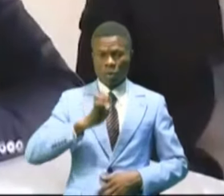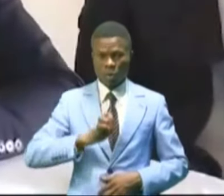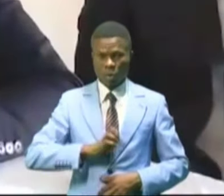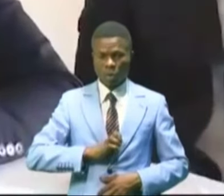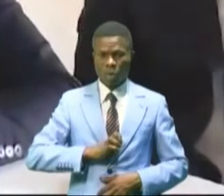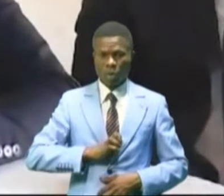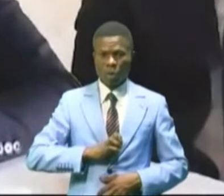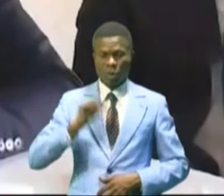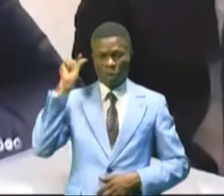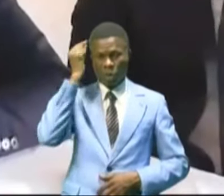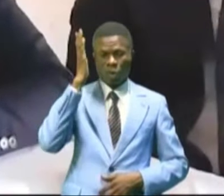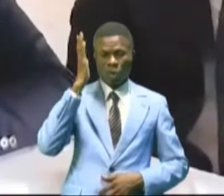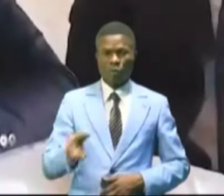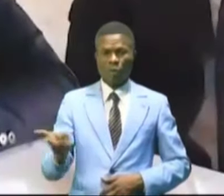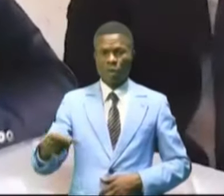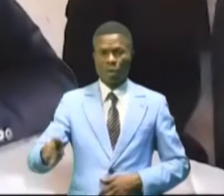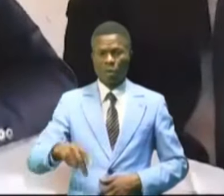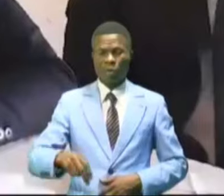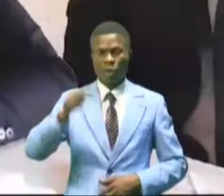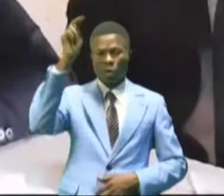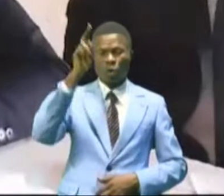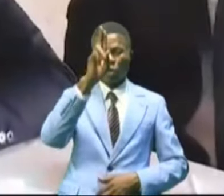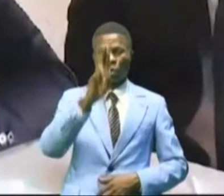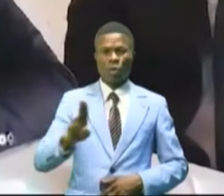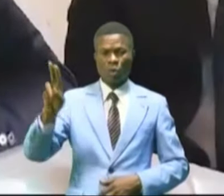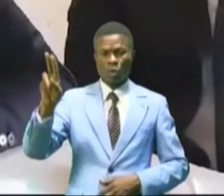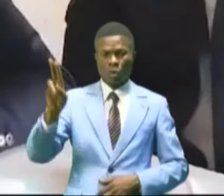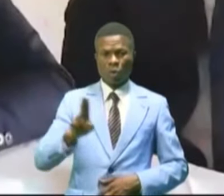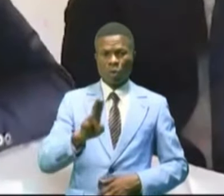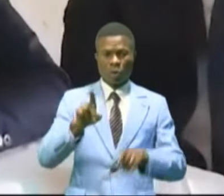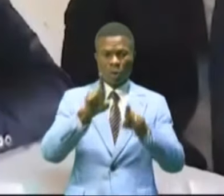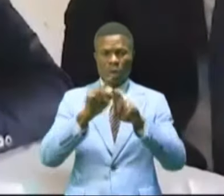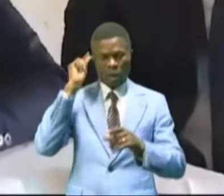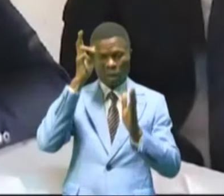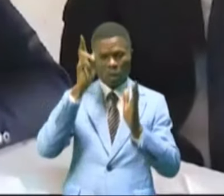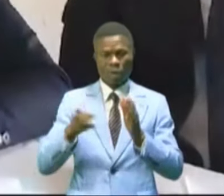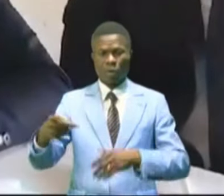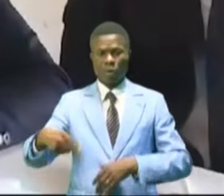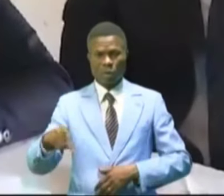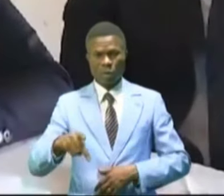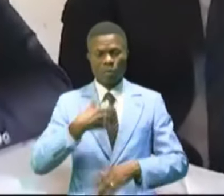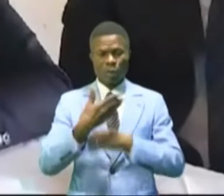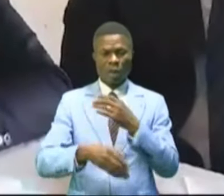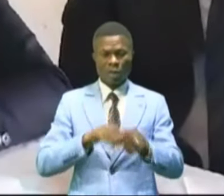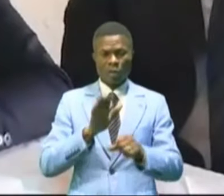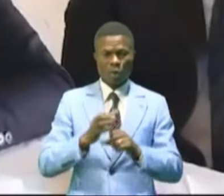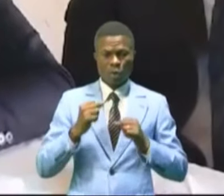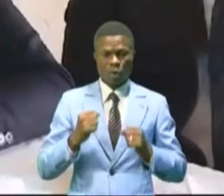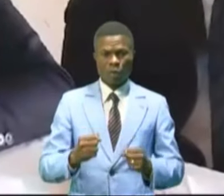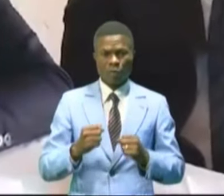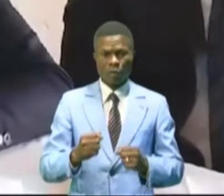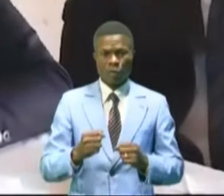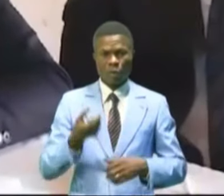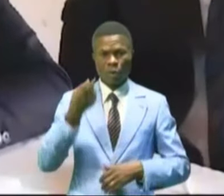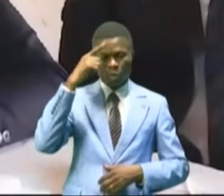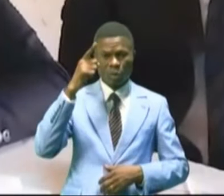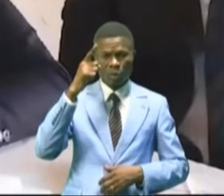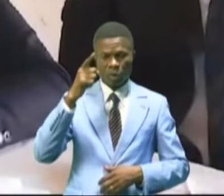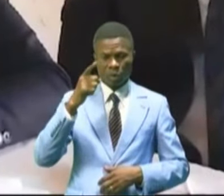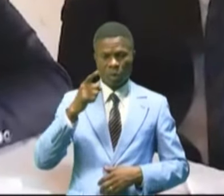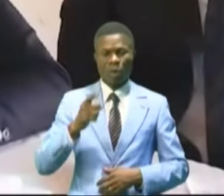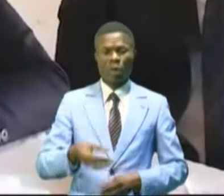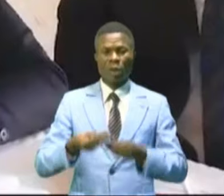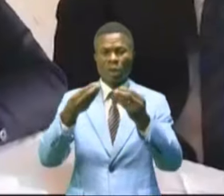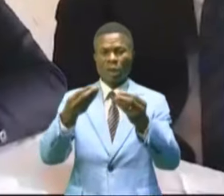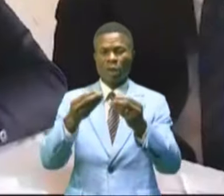Dibamalo, gouverneur de la province du Nord-Oubangui, que le gouvernement provincial ne ménagera aucun effort pour allouer les